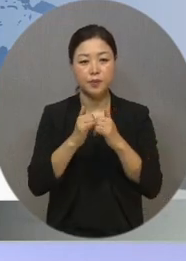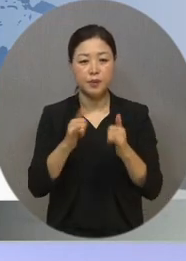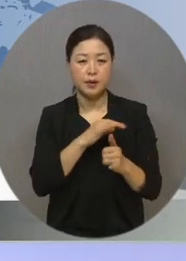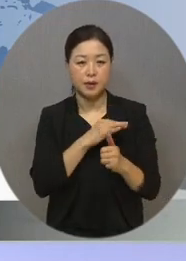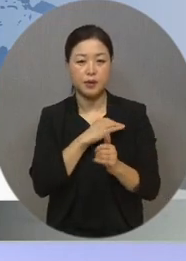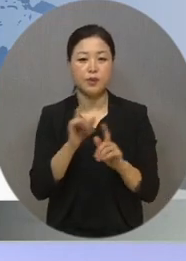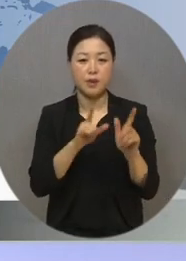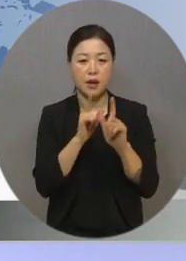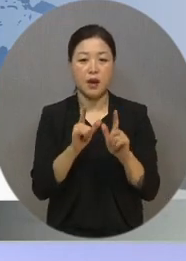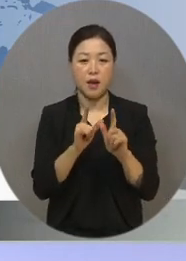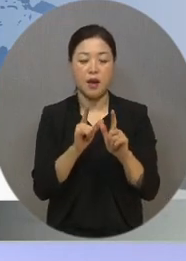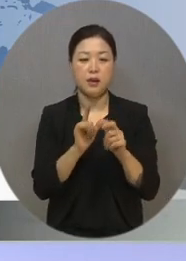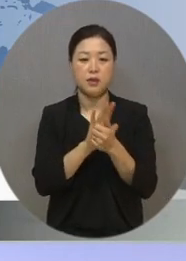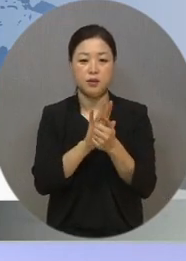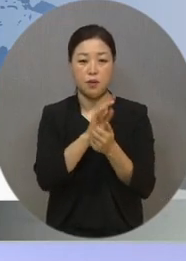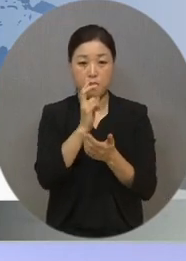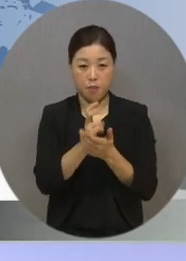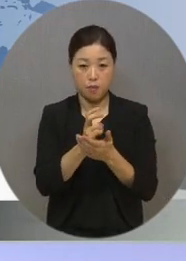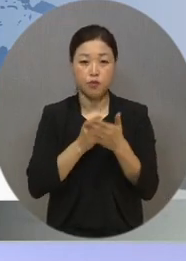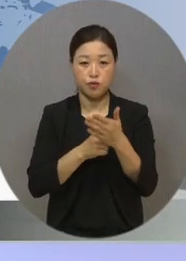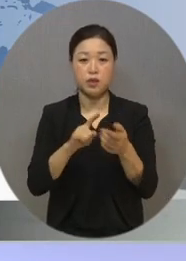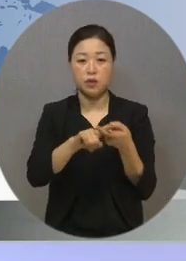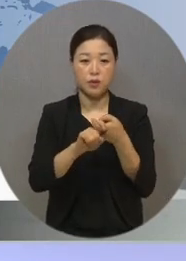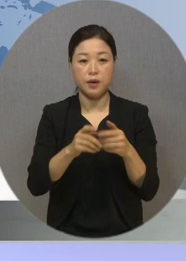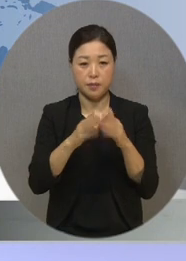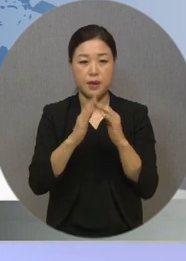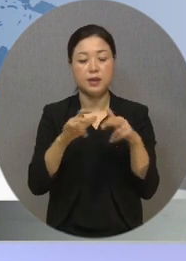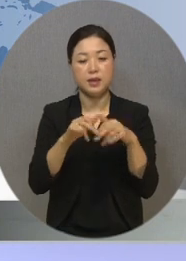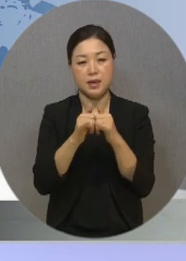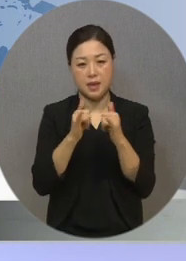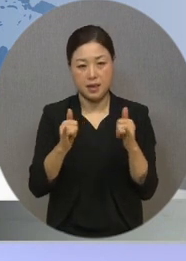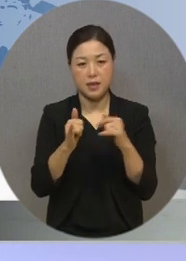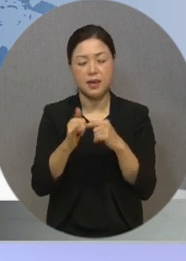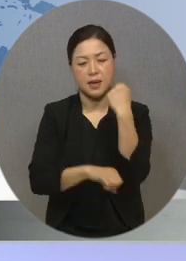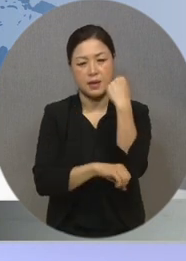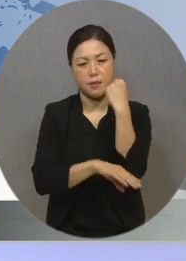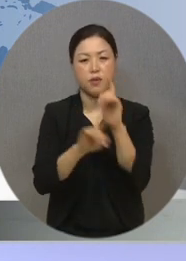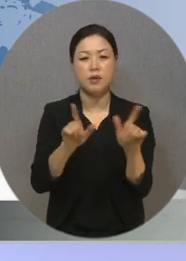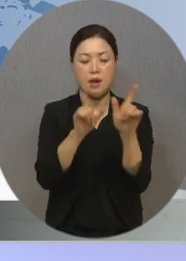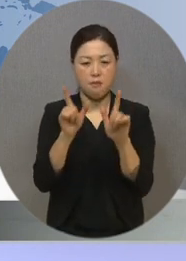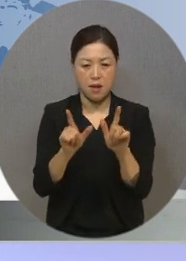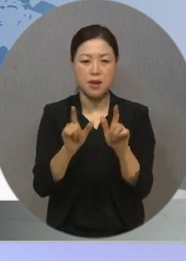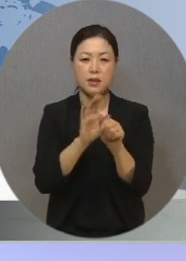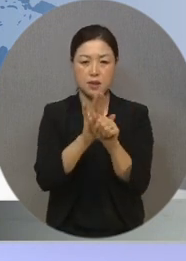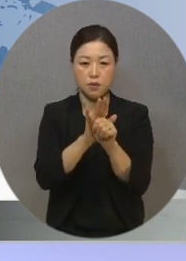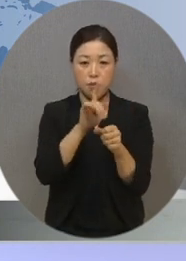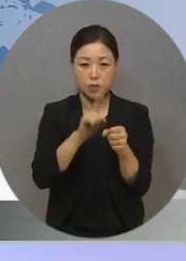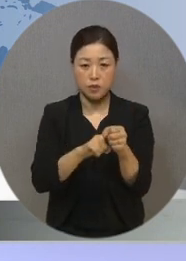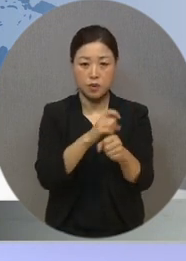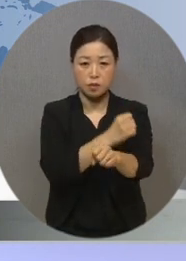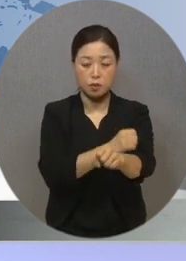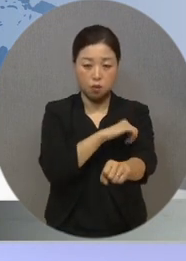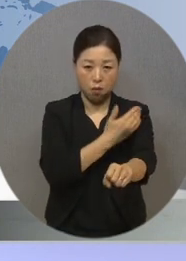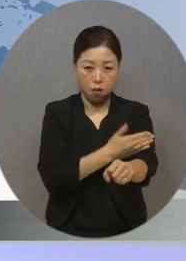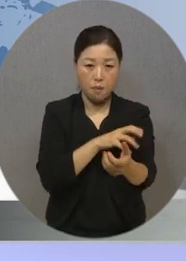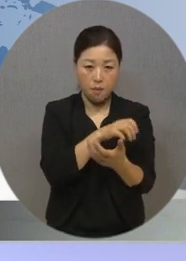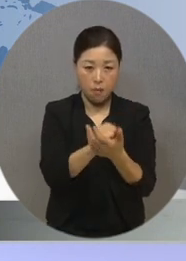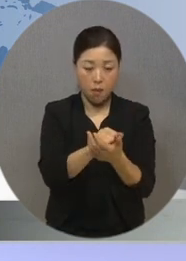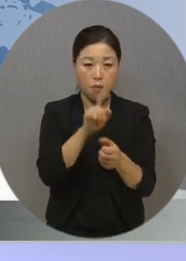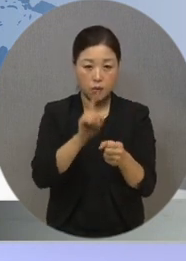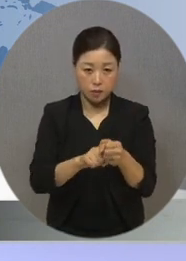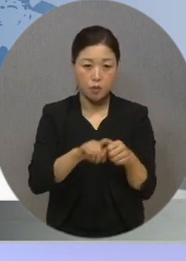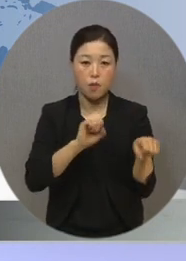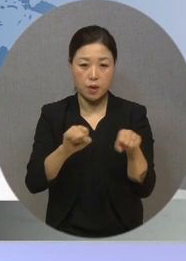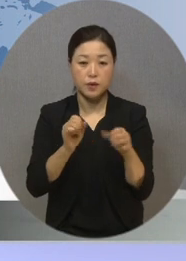국민기초생활보장법 개정 추진연대가 출범했습니다. 장애인의 최소한의 삶을 보장하기 위해 노동권 쟁취를 위해